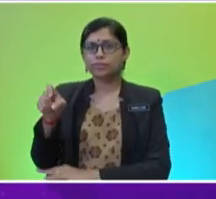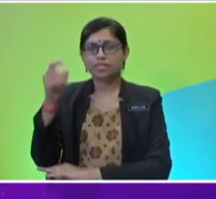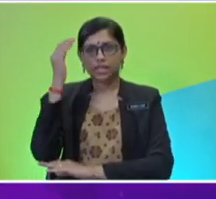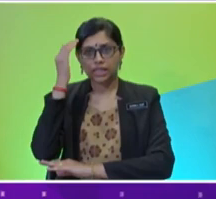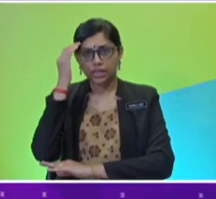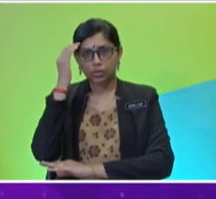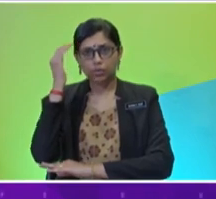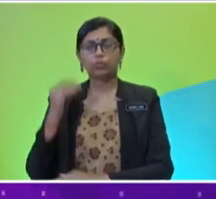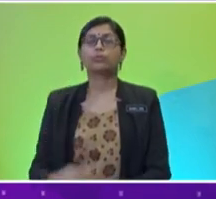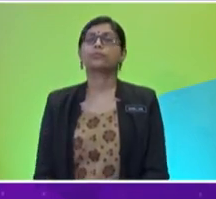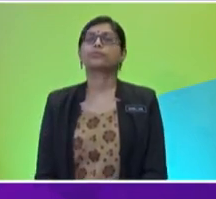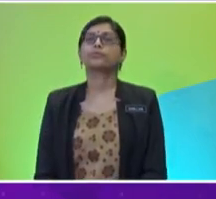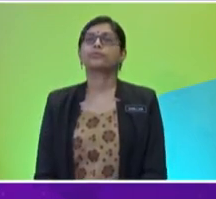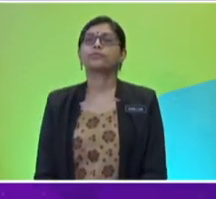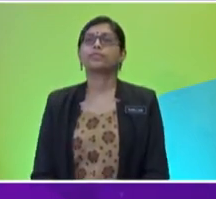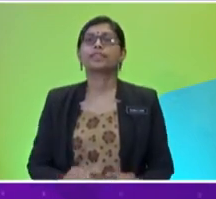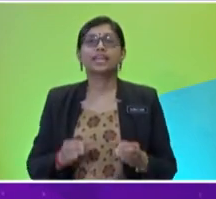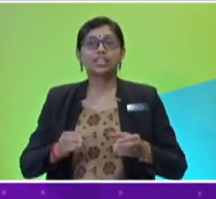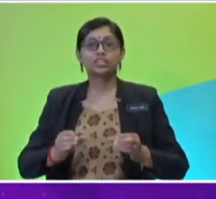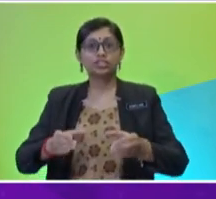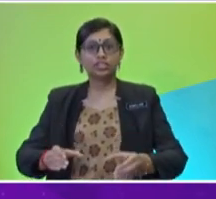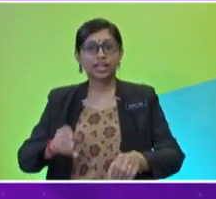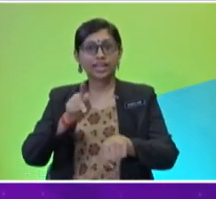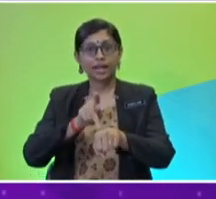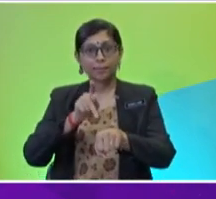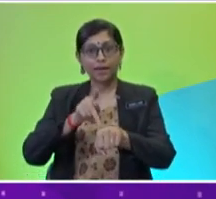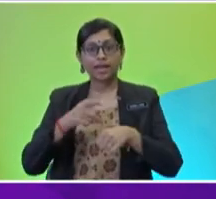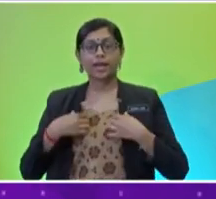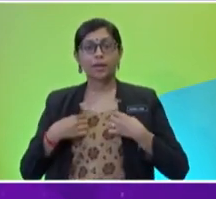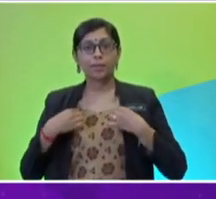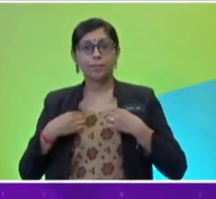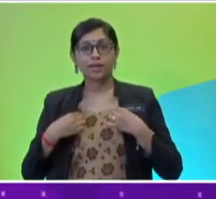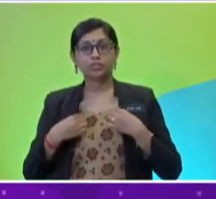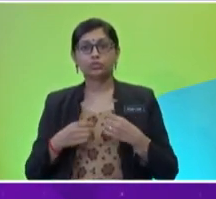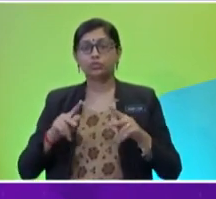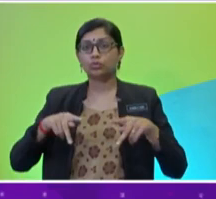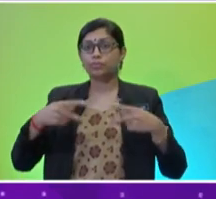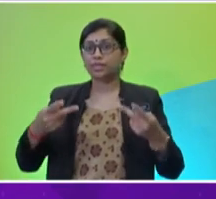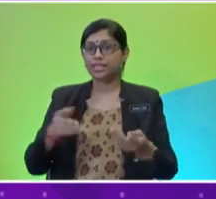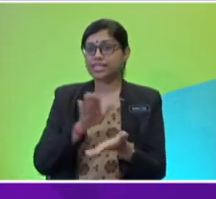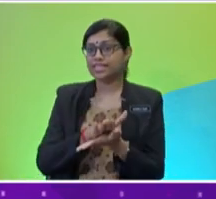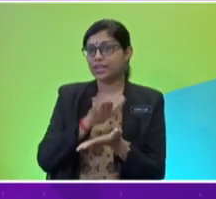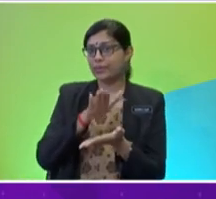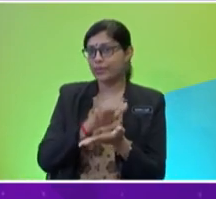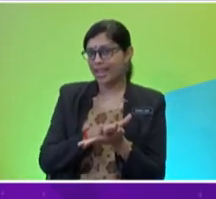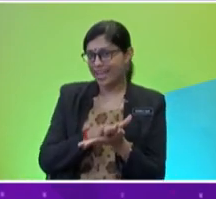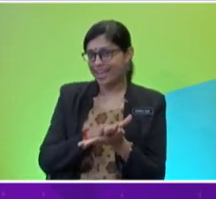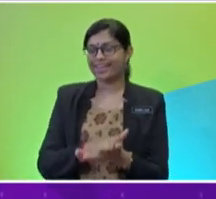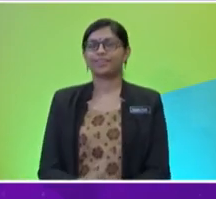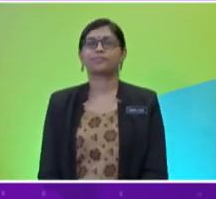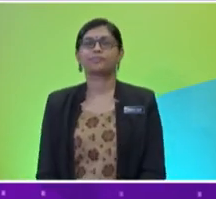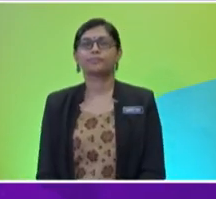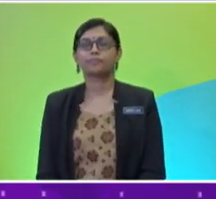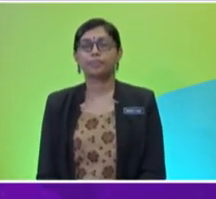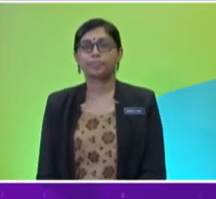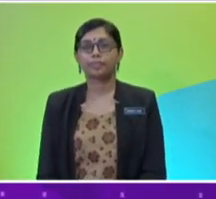tahu cara memakai pakaian seragam ke sekolah ataupun cikgu akan tunjukkan hari ini cara nak pakai